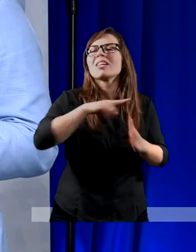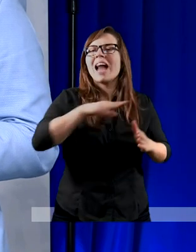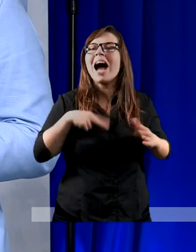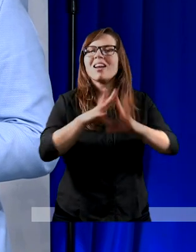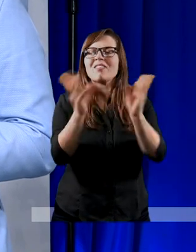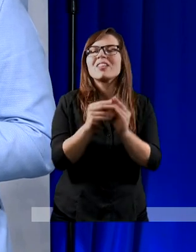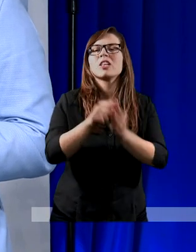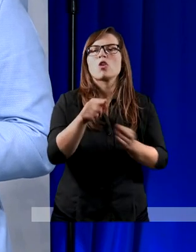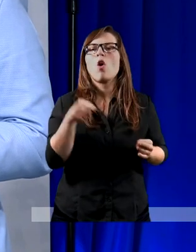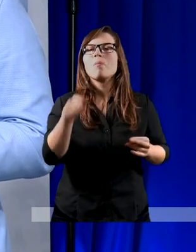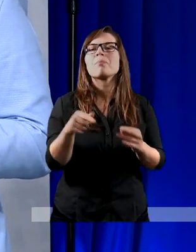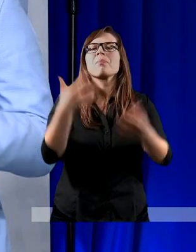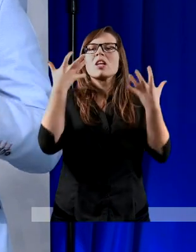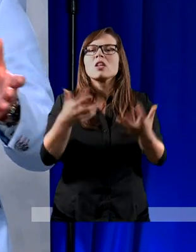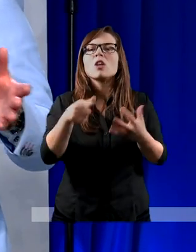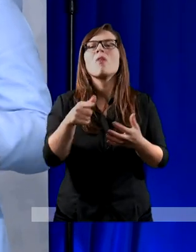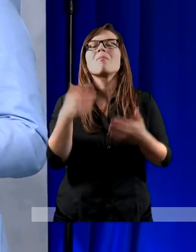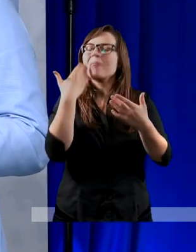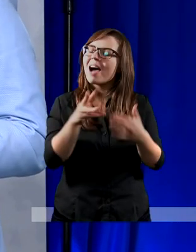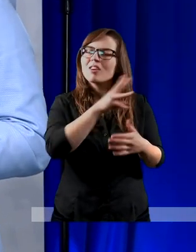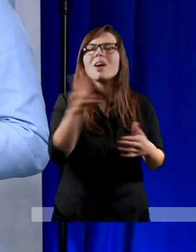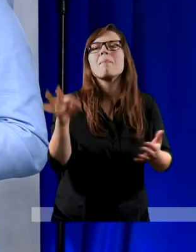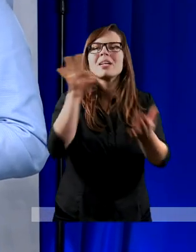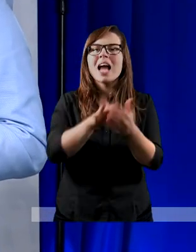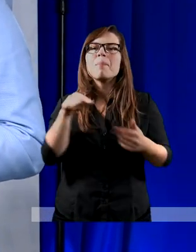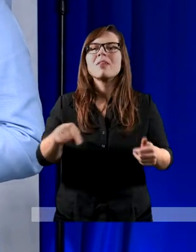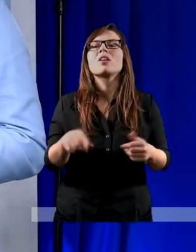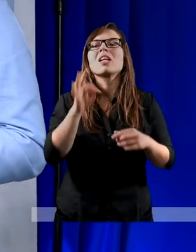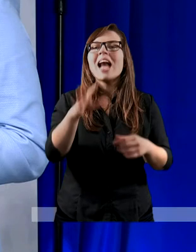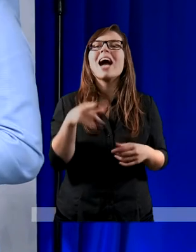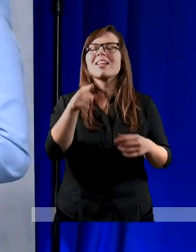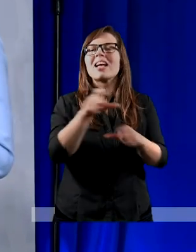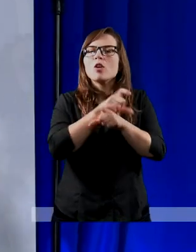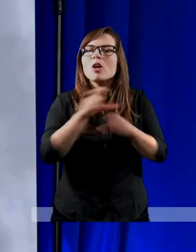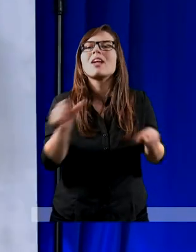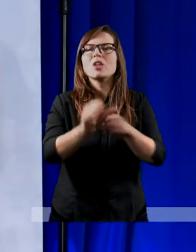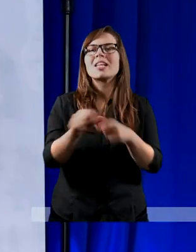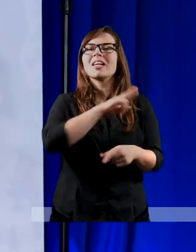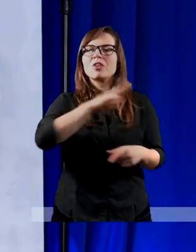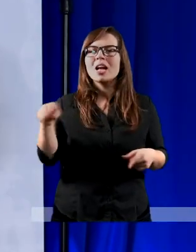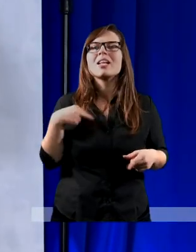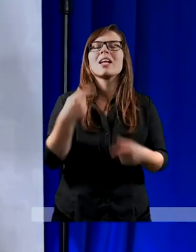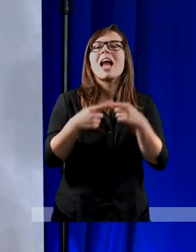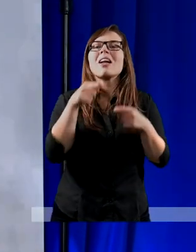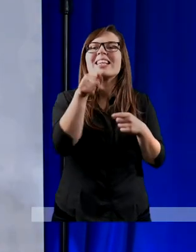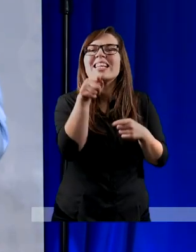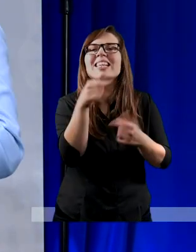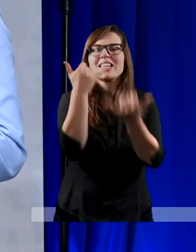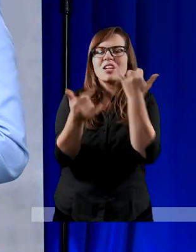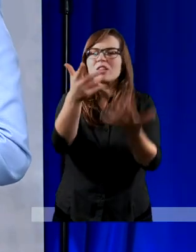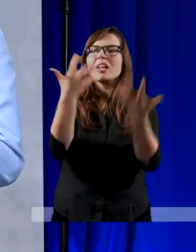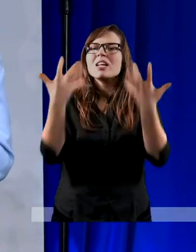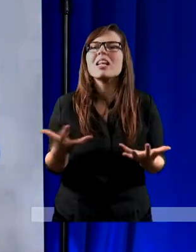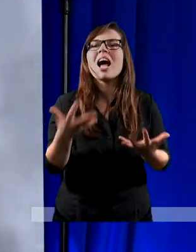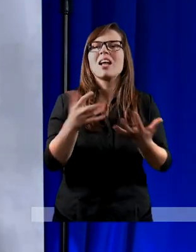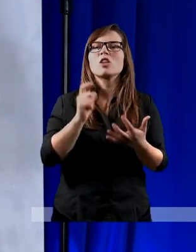tutaj i chwała Wam za to, że tutaj poświęcacie też swój czas i jesteście jesteście z nami. Natomiast ty, jeżeli chciałbyś